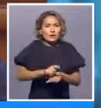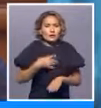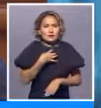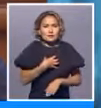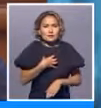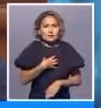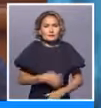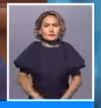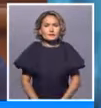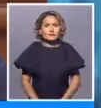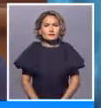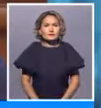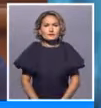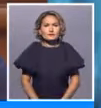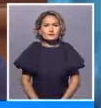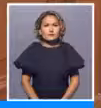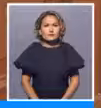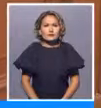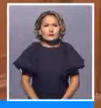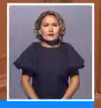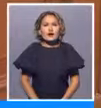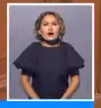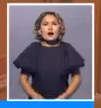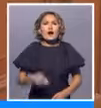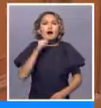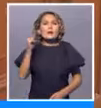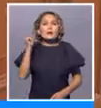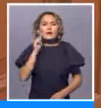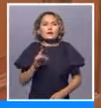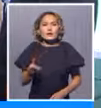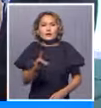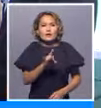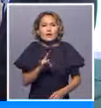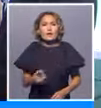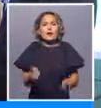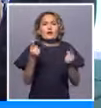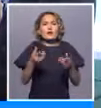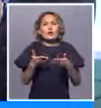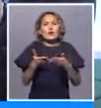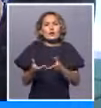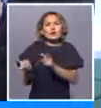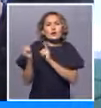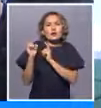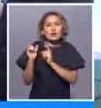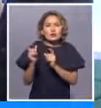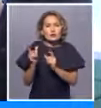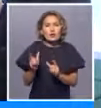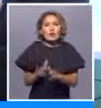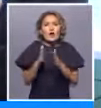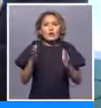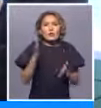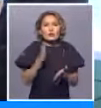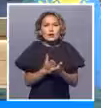ойлаймын. Ляньюнган әлемдегі ең ірі әрі жүк өткізу мүмкіндігі кең 20 айлақтың біріне жатады. Ал